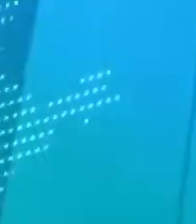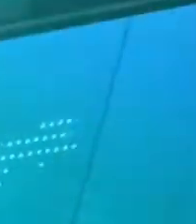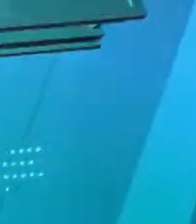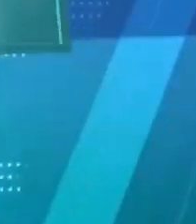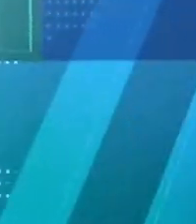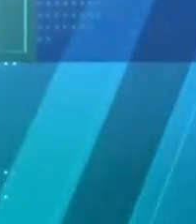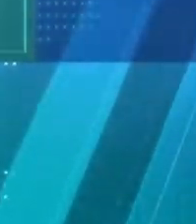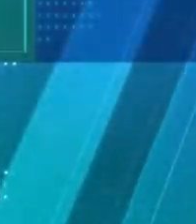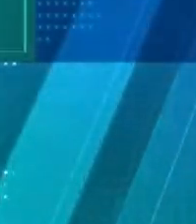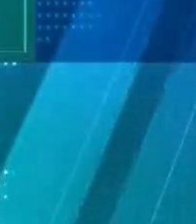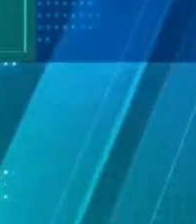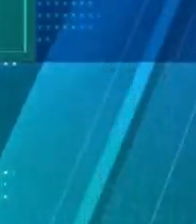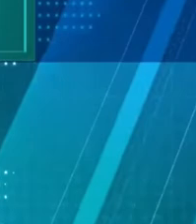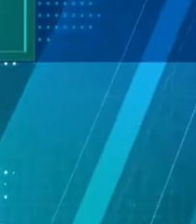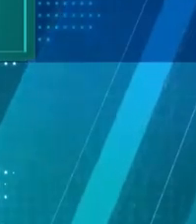Музика